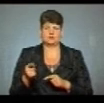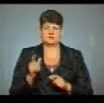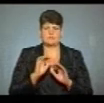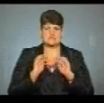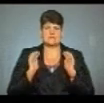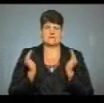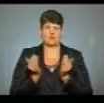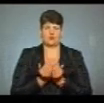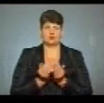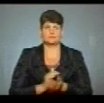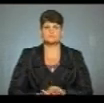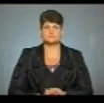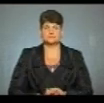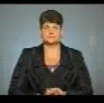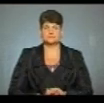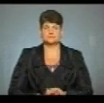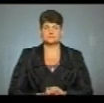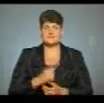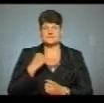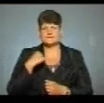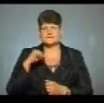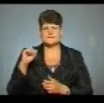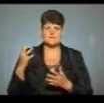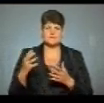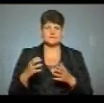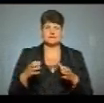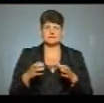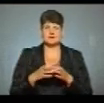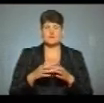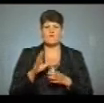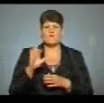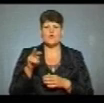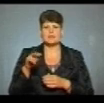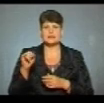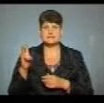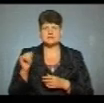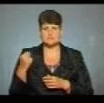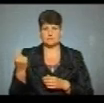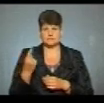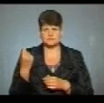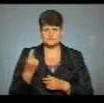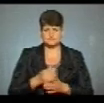далі у сюжеті. Виборола збірна команда Волинської області.